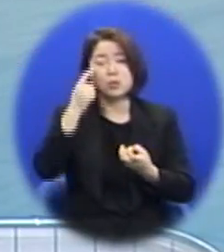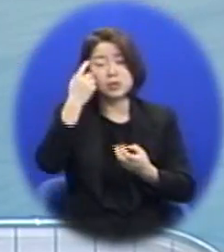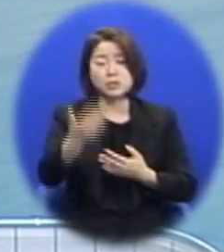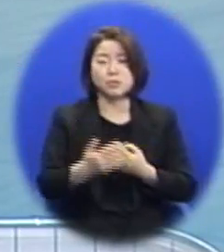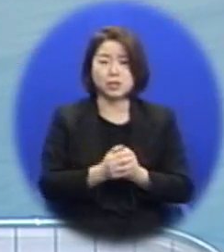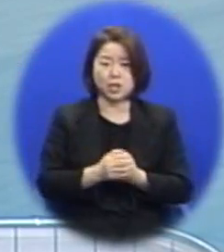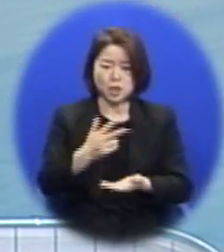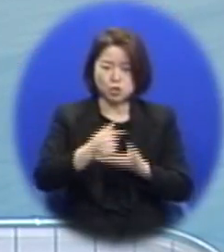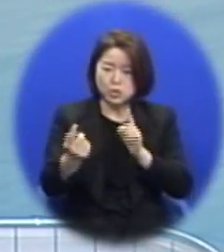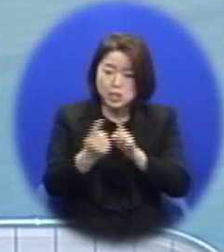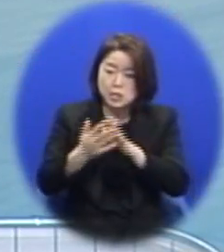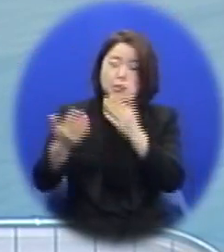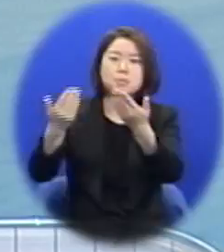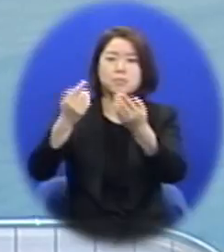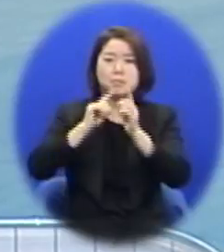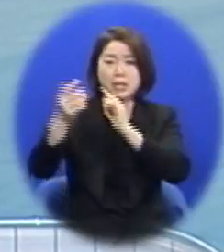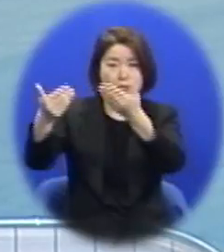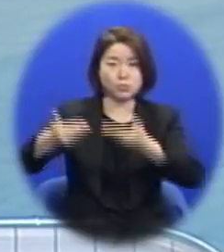주님이 직접 말씀하셨는데